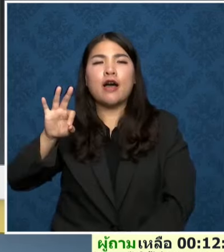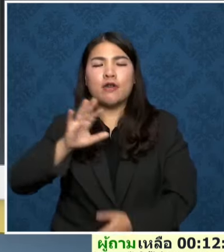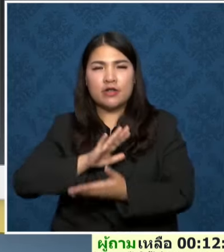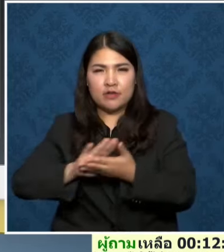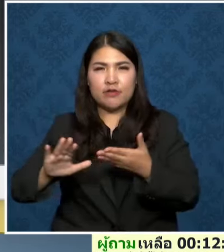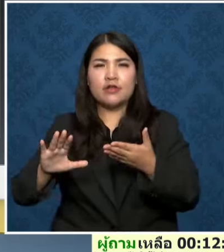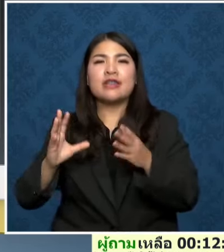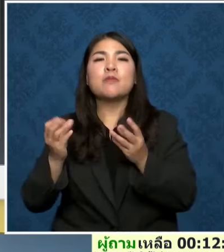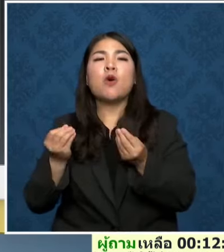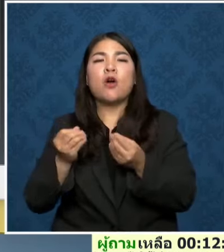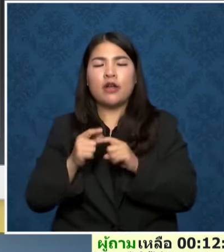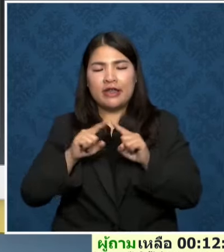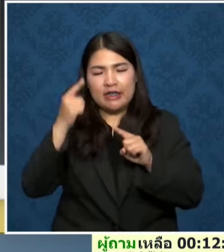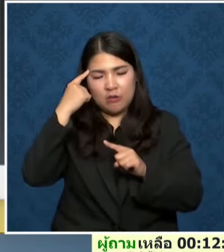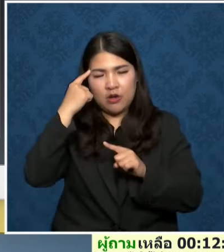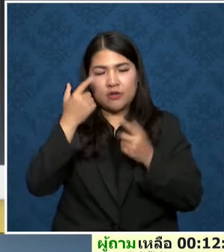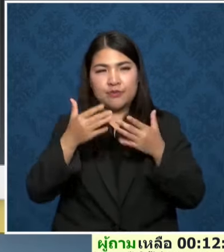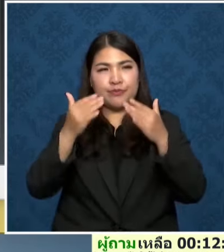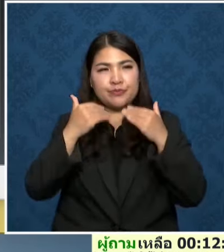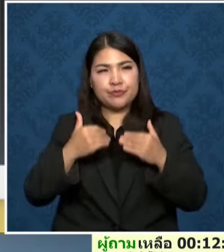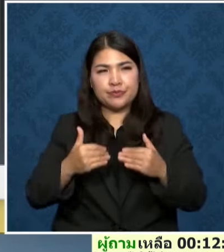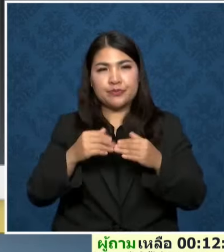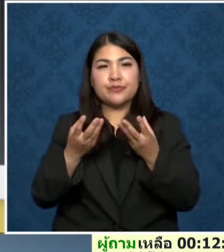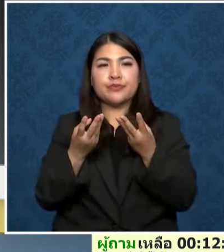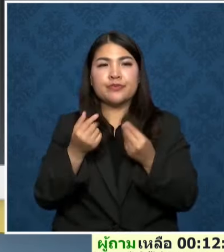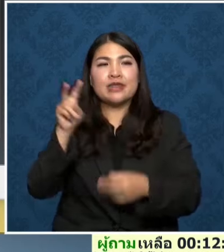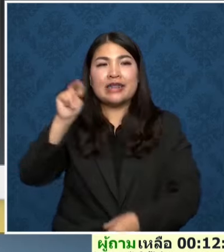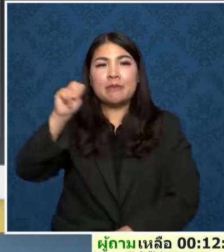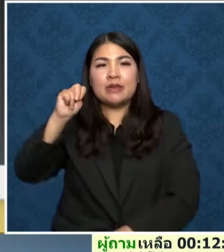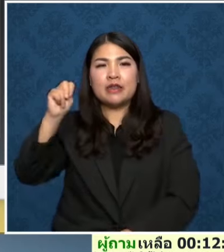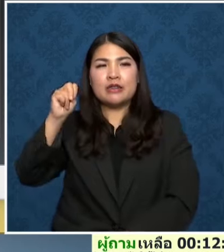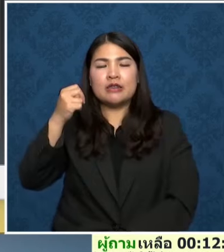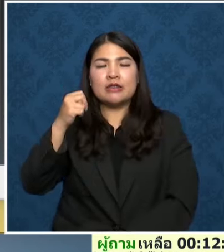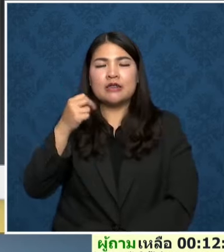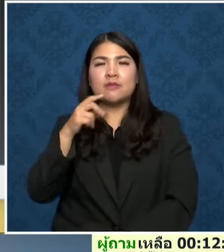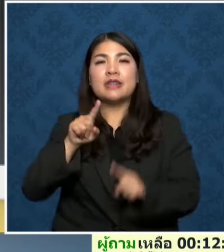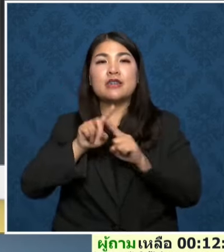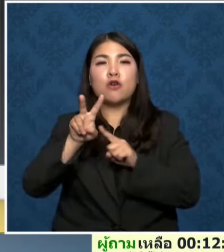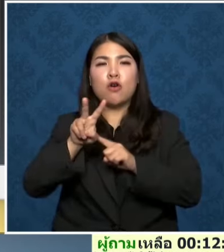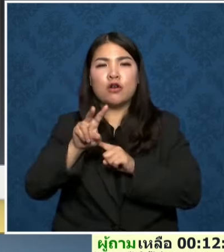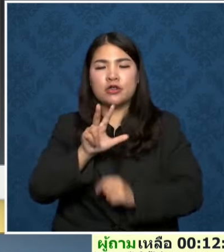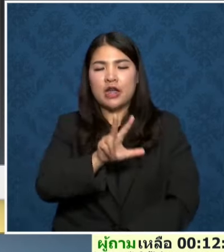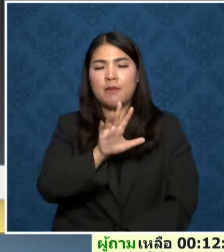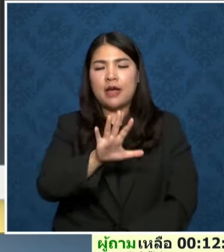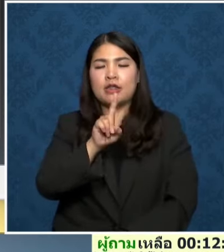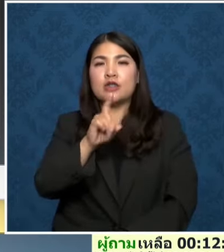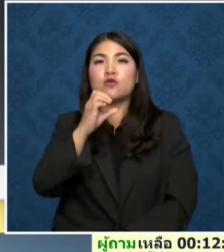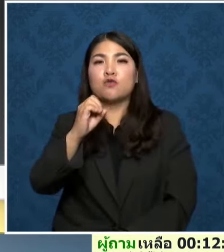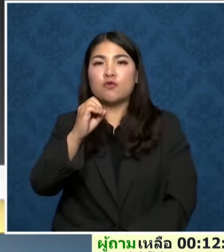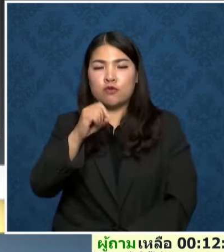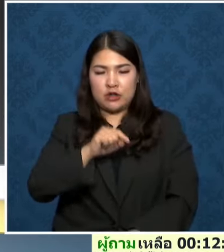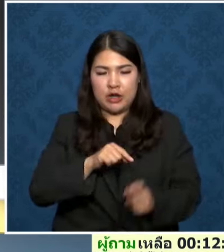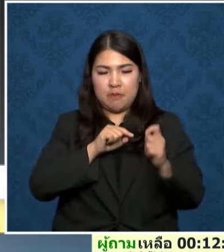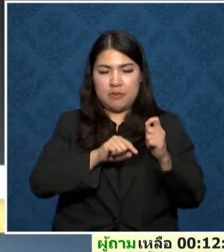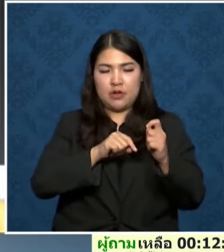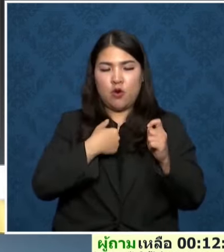มาดูช่วที่ 2 ที่ข้นใหเลกที่ 2 นะคะเป็นการปรบปุงก่อสร้างทางหงให่เล็ก 3510 ระหวังอำเภอหน่